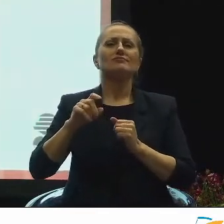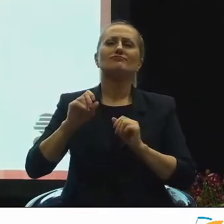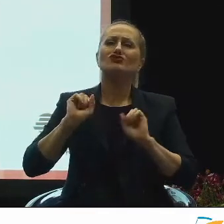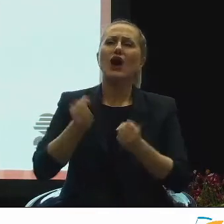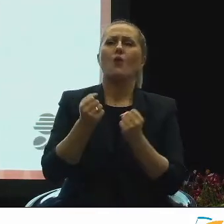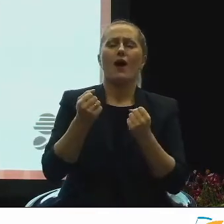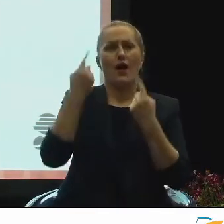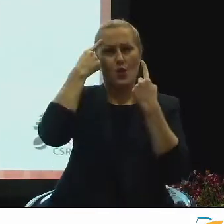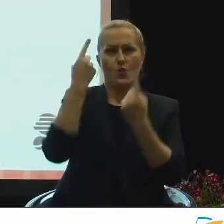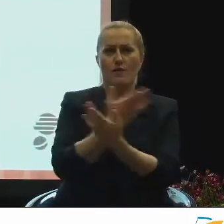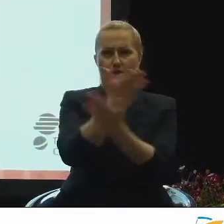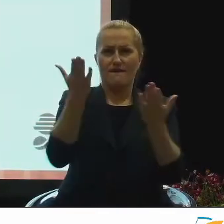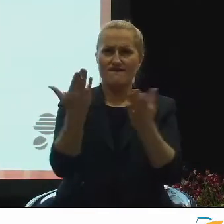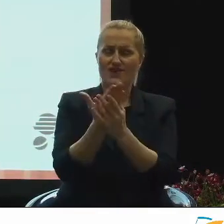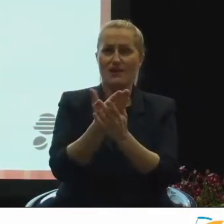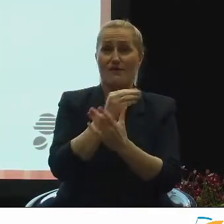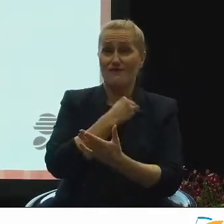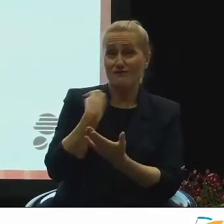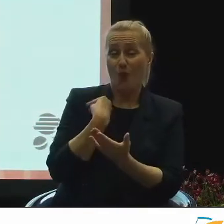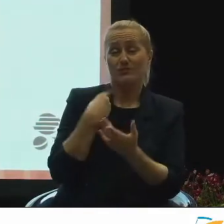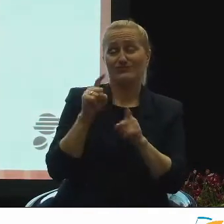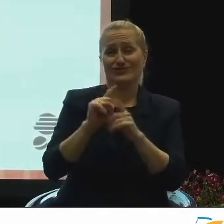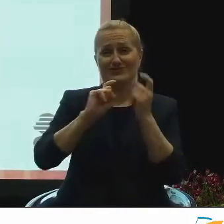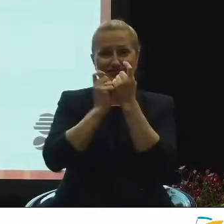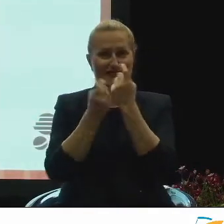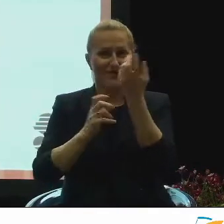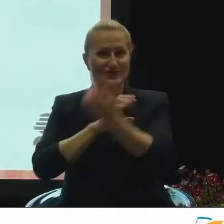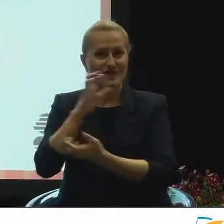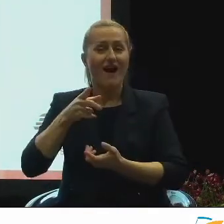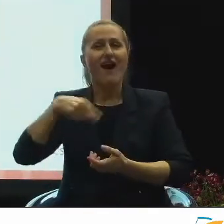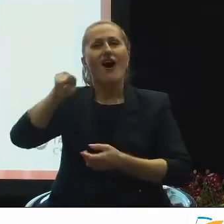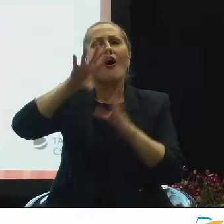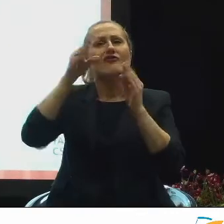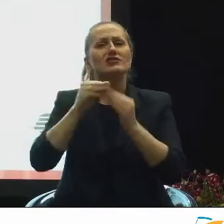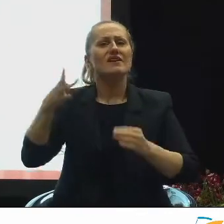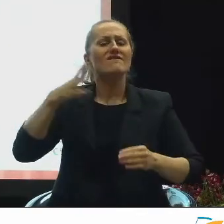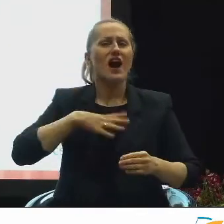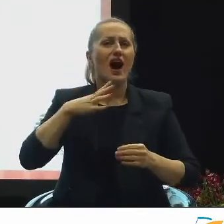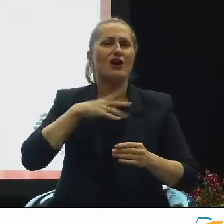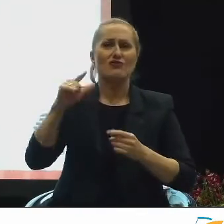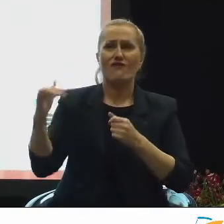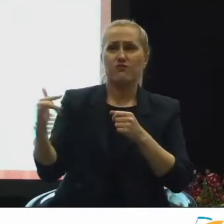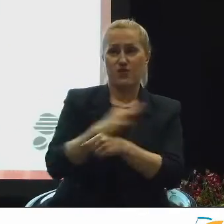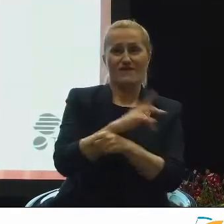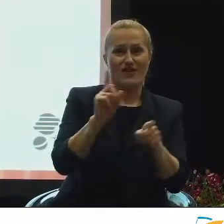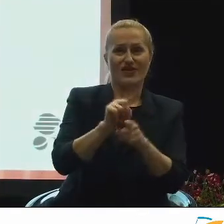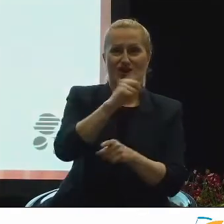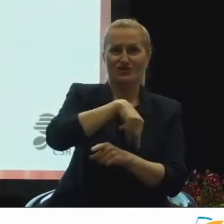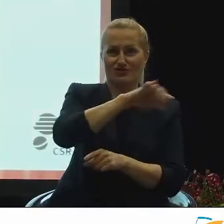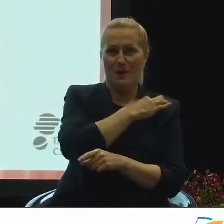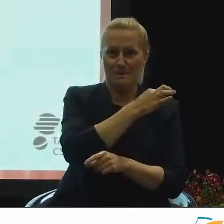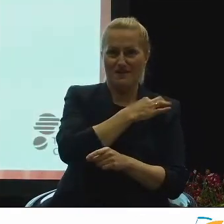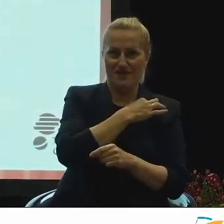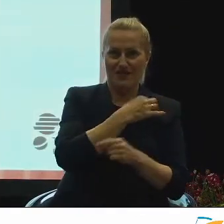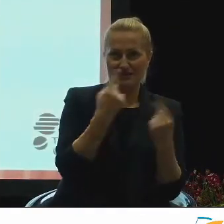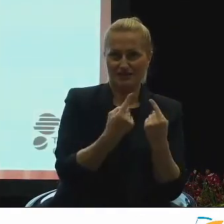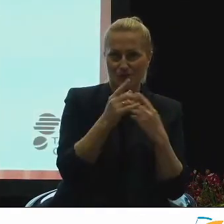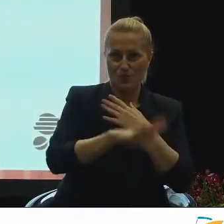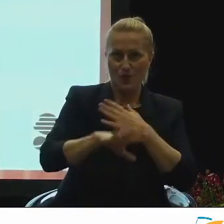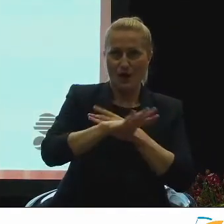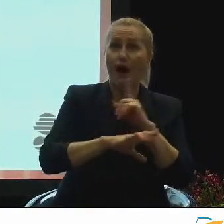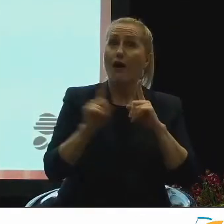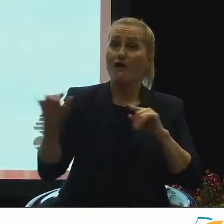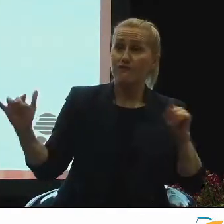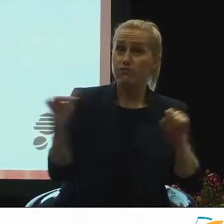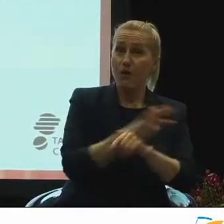w Polsce, na świecie, i te wartości promieniują na stosunki prywatne. Natomiast często to promieniowanie